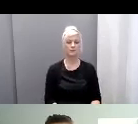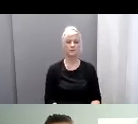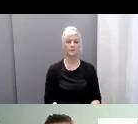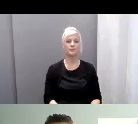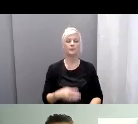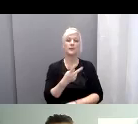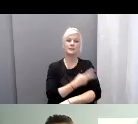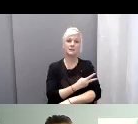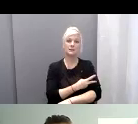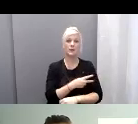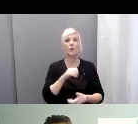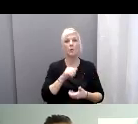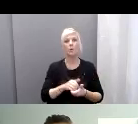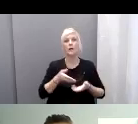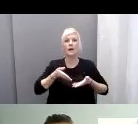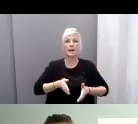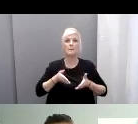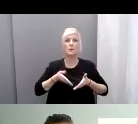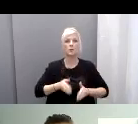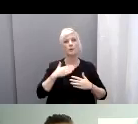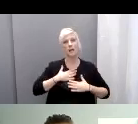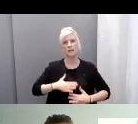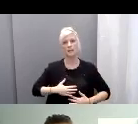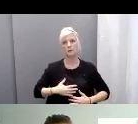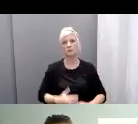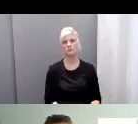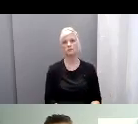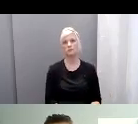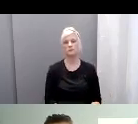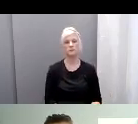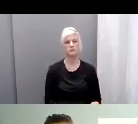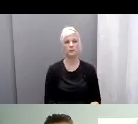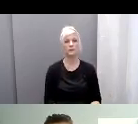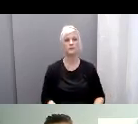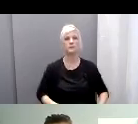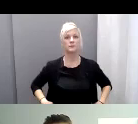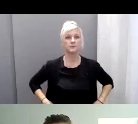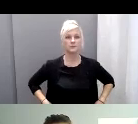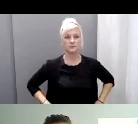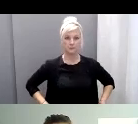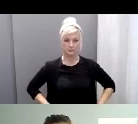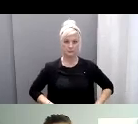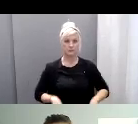Sexuell och reproduktiv hälsa står det i artikeln. Då kan vi gå vidare till nästa bild.